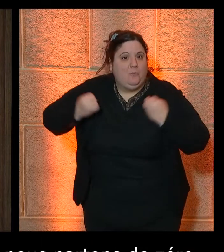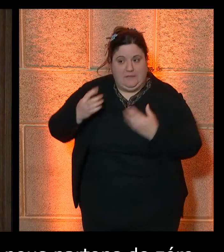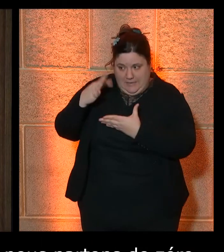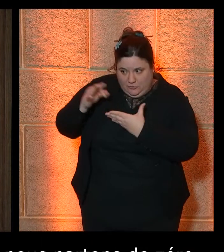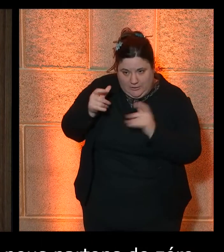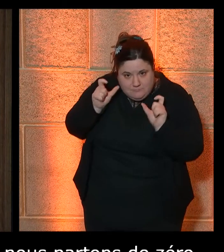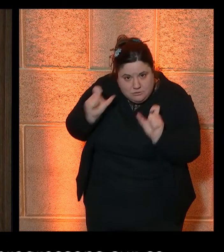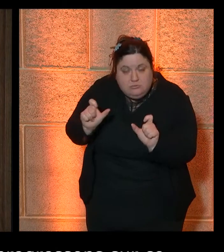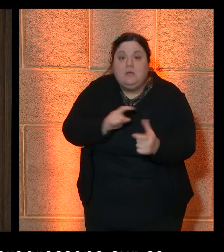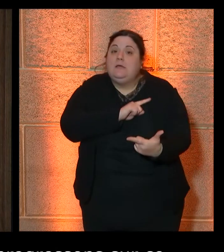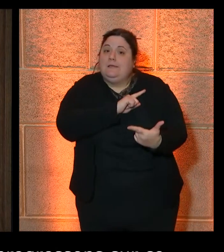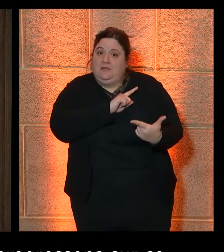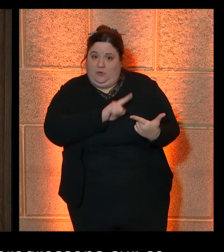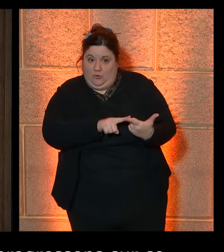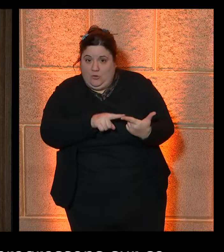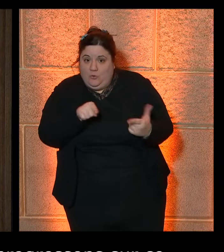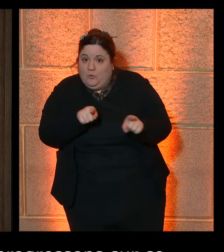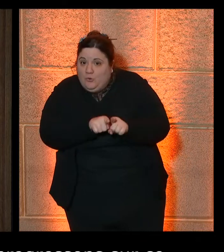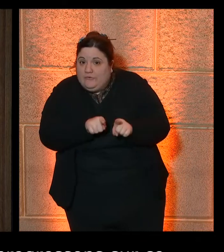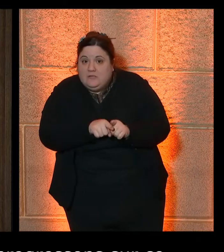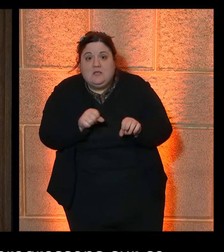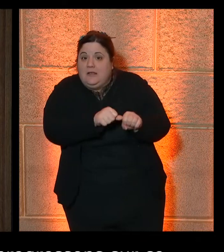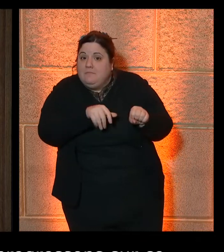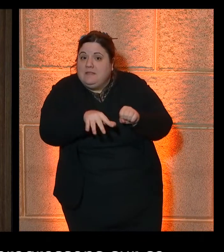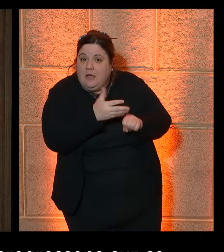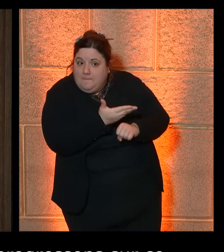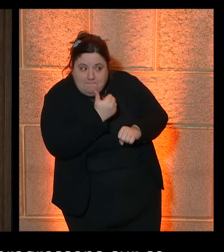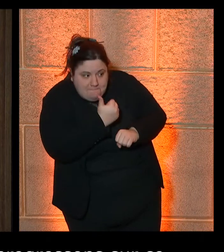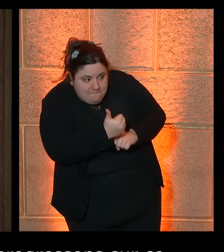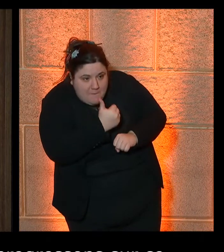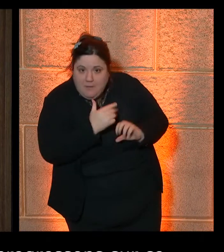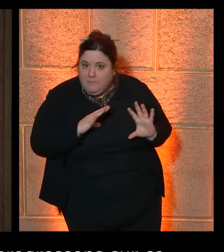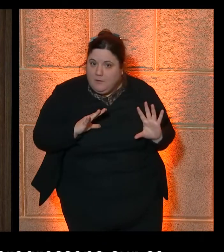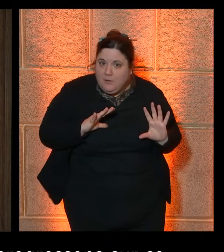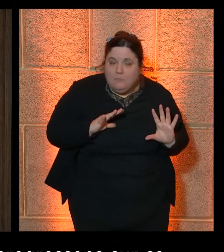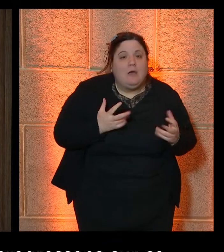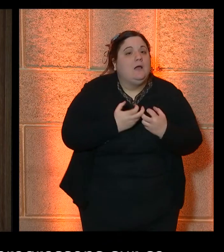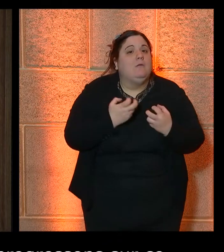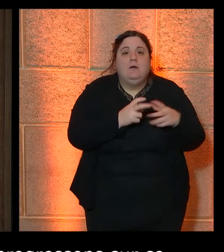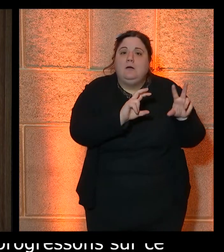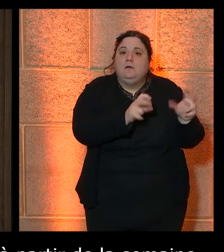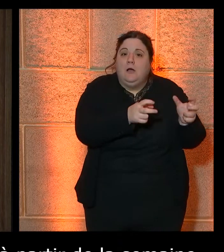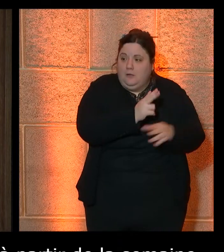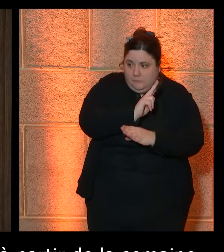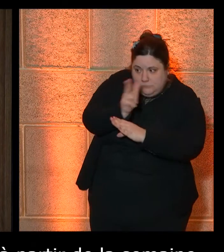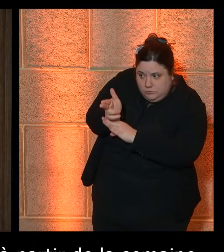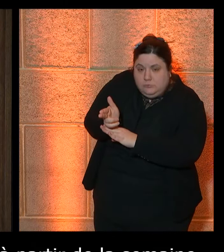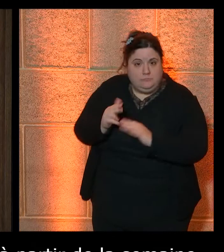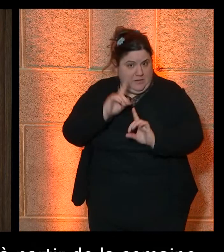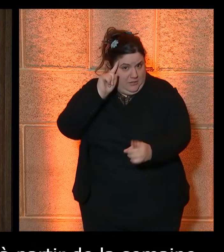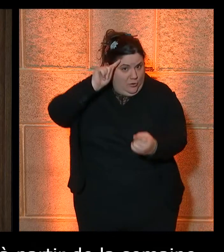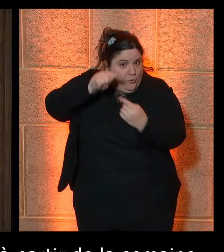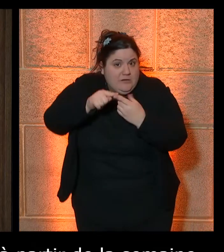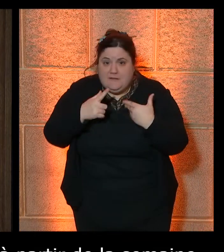mais il va aussi regarder comment les médias eux-mêmes s'emparent de ces objectifs d'accessibilité.